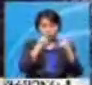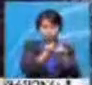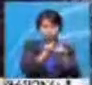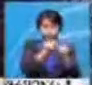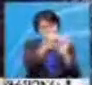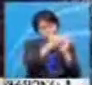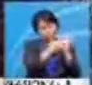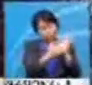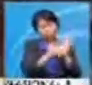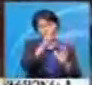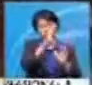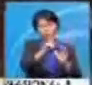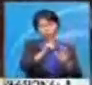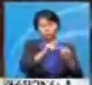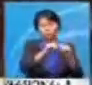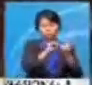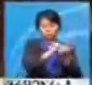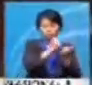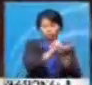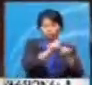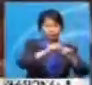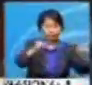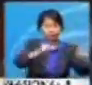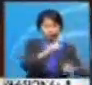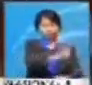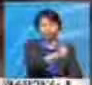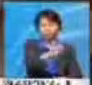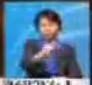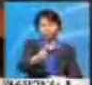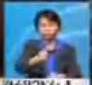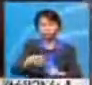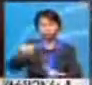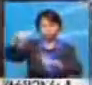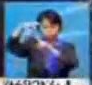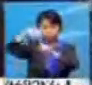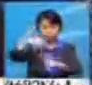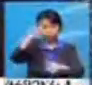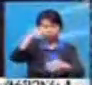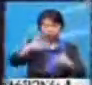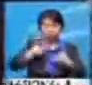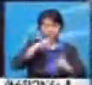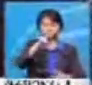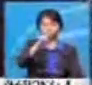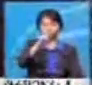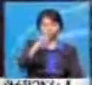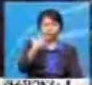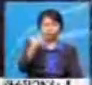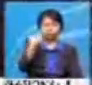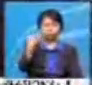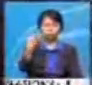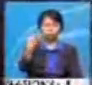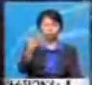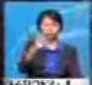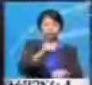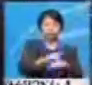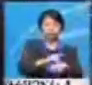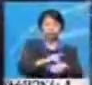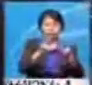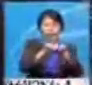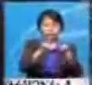menyenaraikan dua kaum berbeza dalam pasukan masing-masing kejohanan akan berlangsung 20 Mac ini di Padang awam Kota